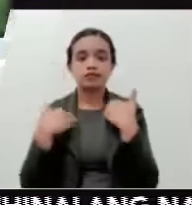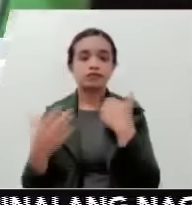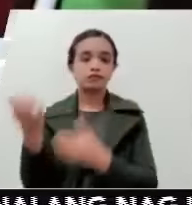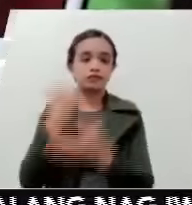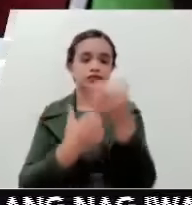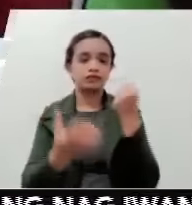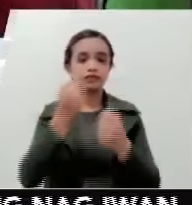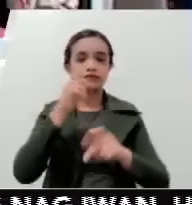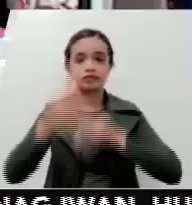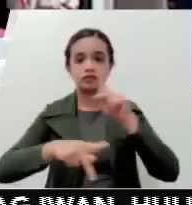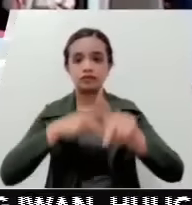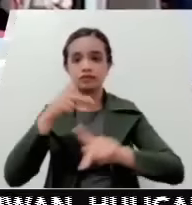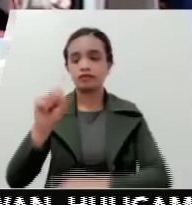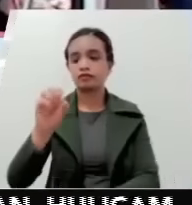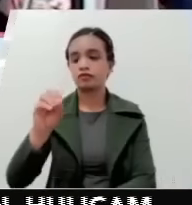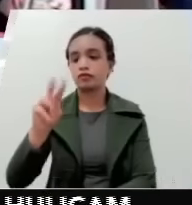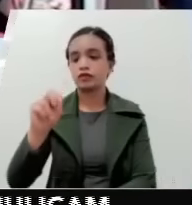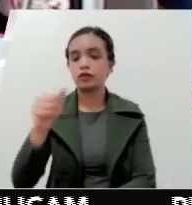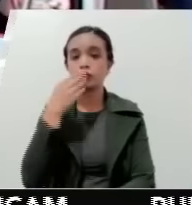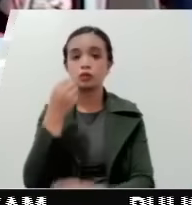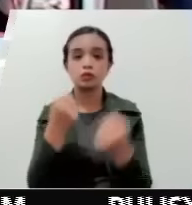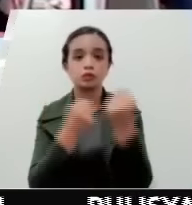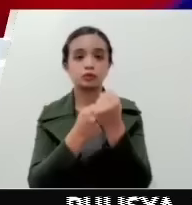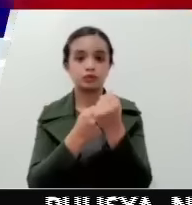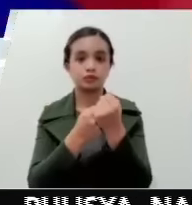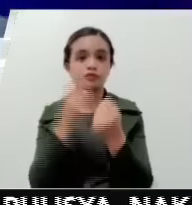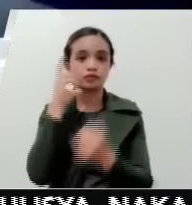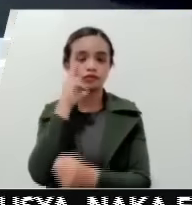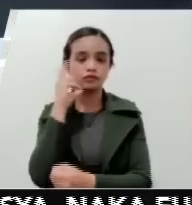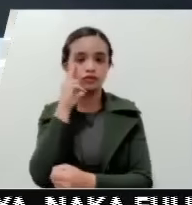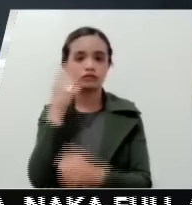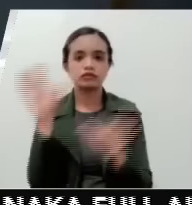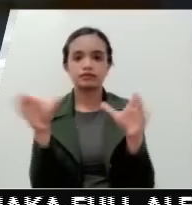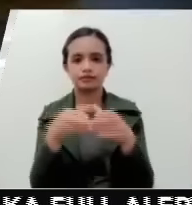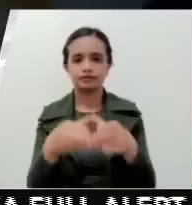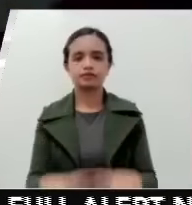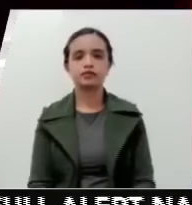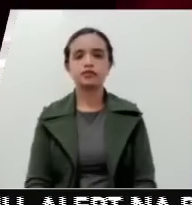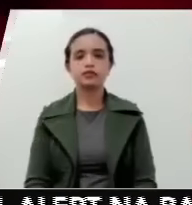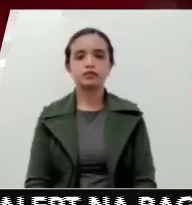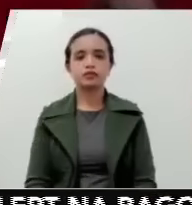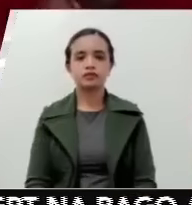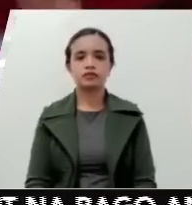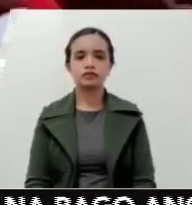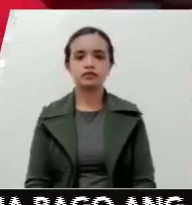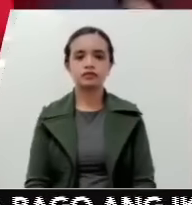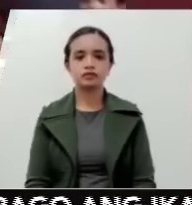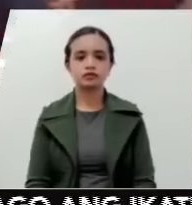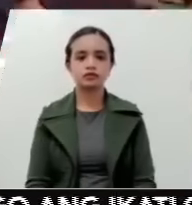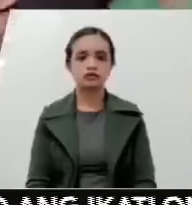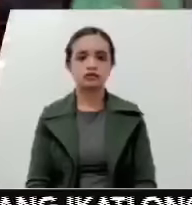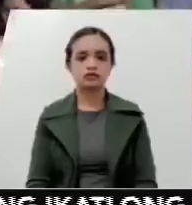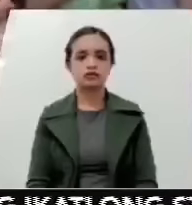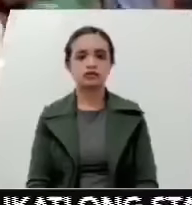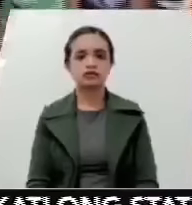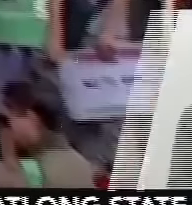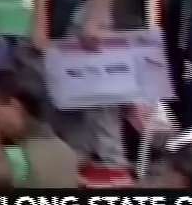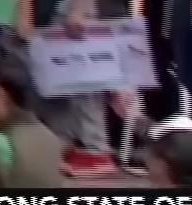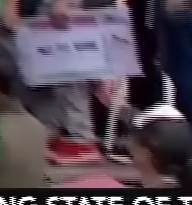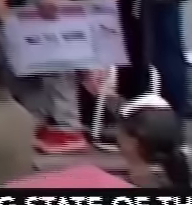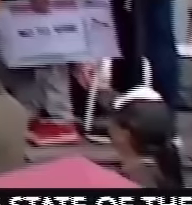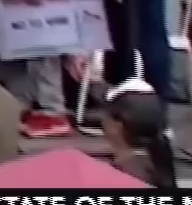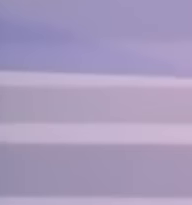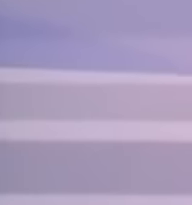ang mga pro-Duterte group sa Liwasang Bonifacio sa Maynila. Para sa GMA Integrated News, Jonathan Andal, nakatutok, 24